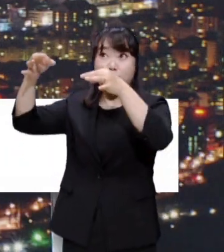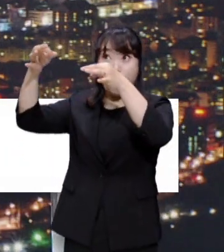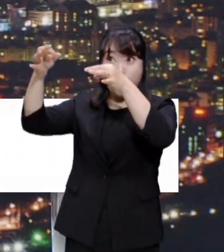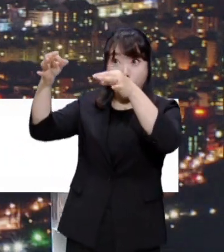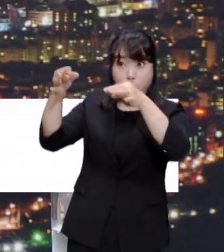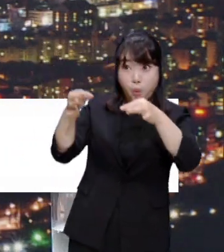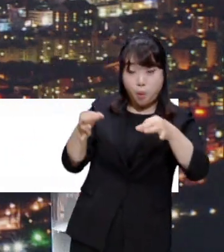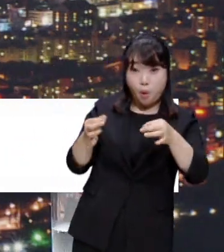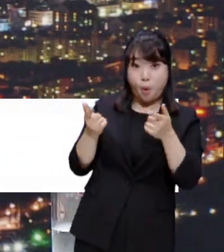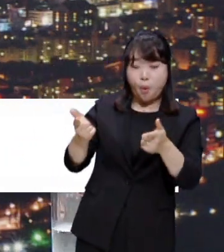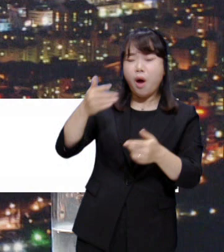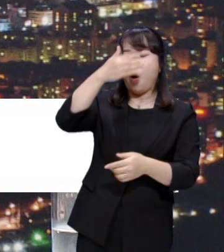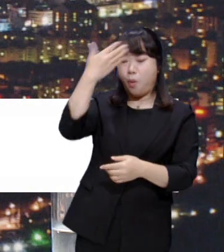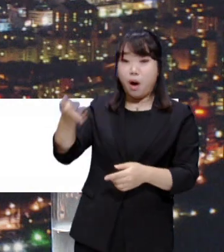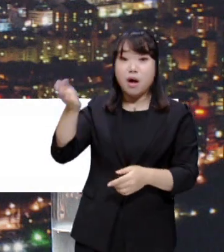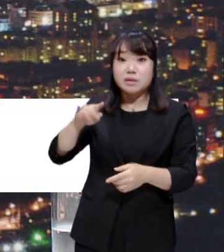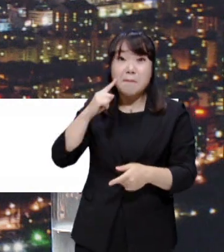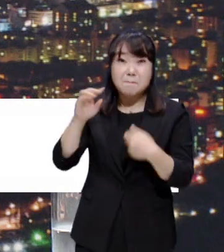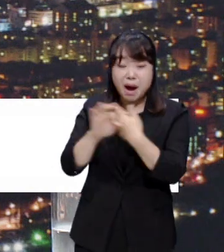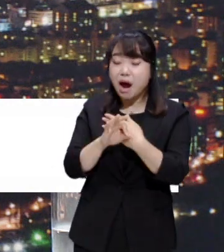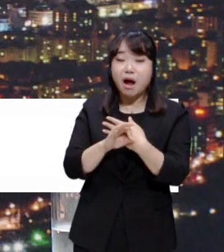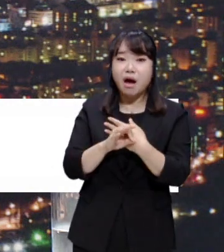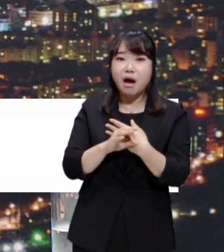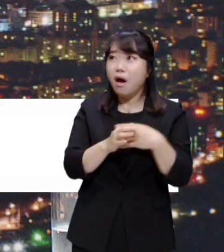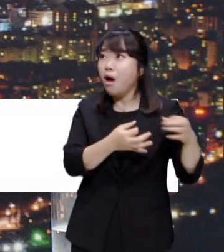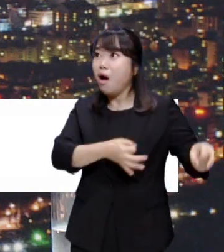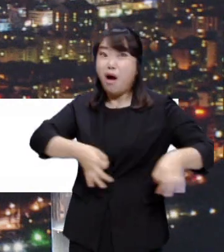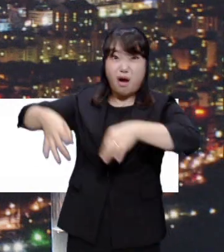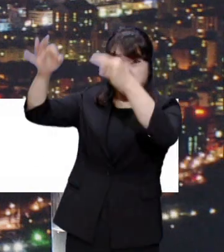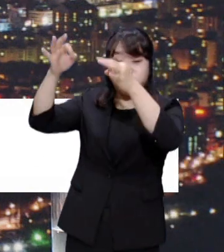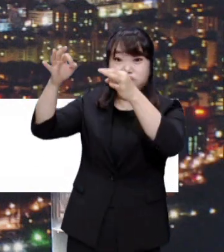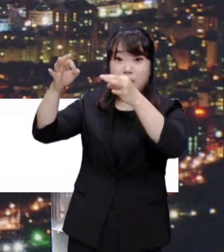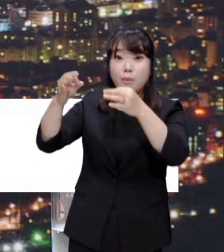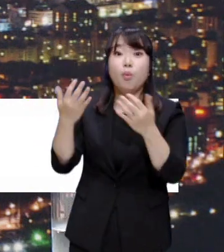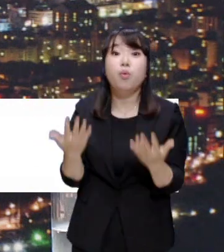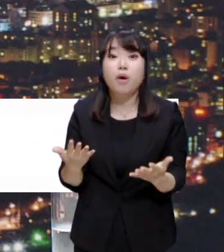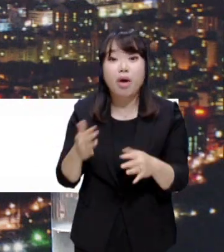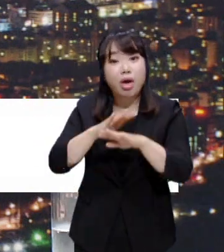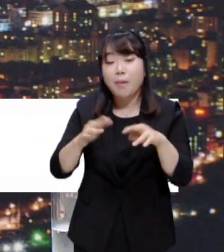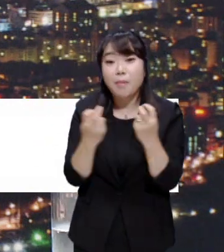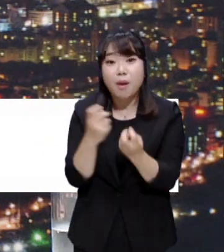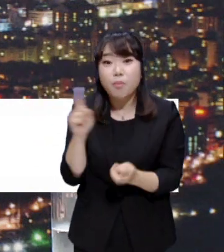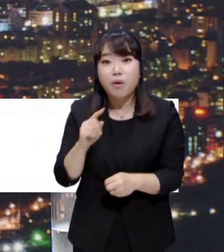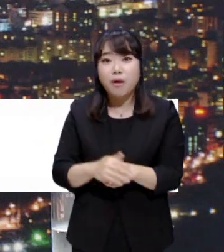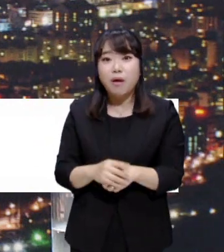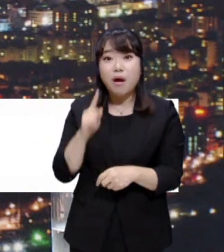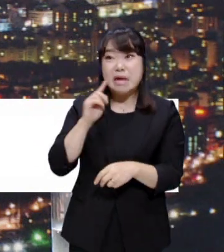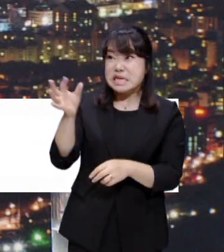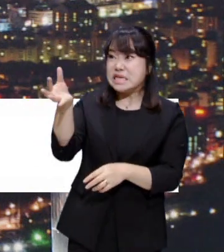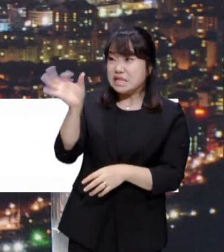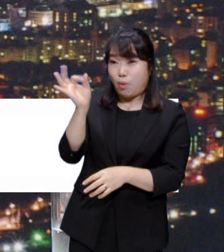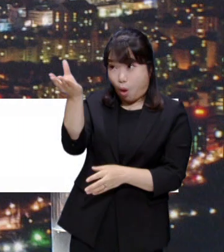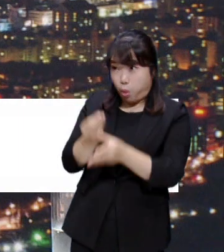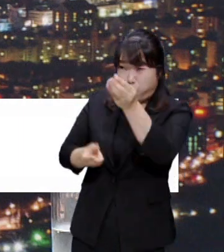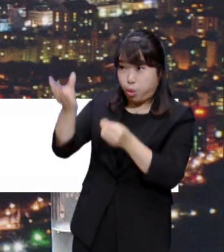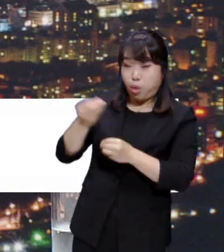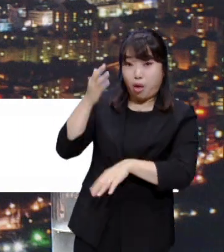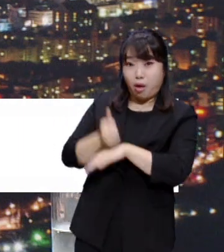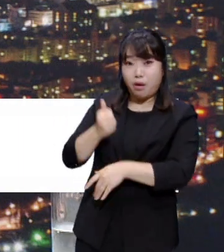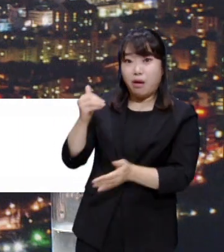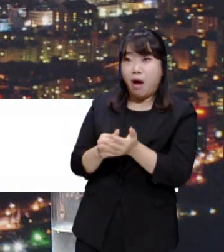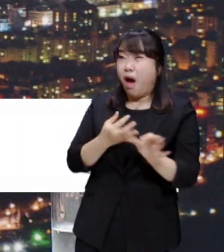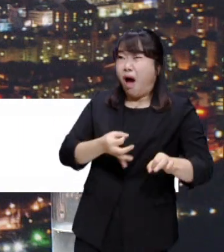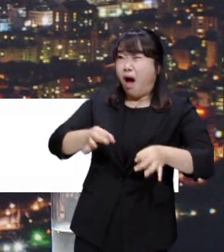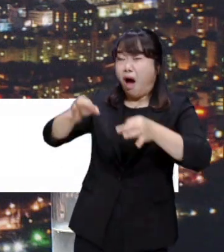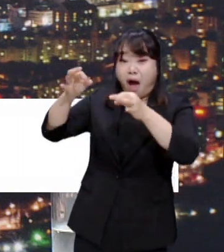잡히면 어떻게 돼요? 이건 완전히 집 사서 벼락거지가 되는 거예요, 거꾸로. 집을 못 사서 벼락거지가 된 게 바로 작년이었지만